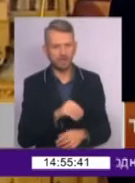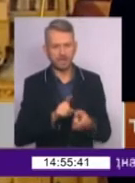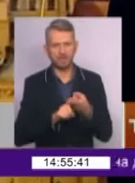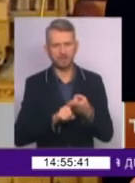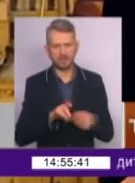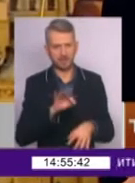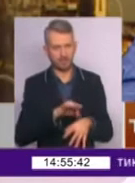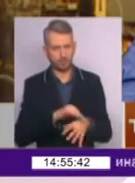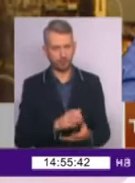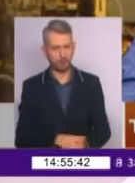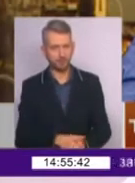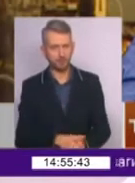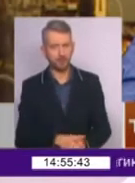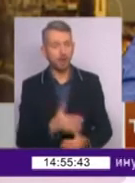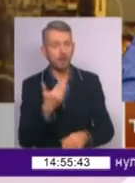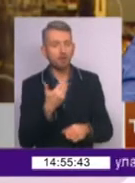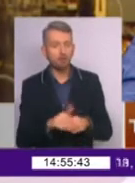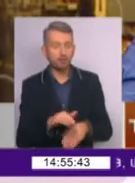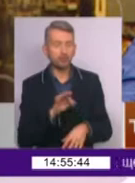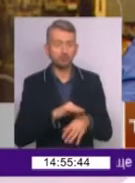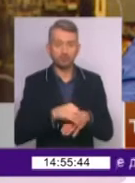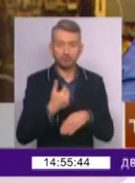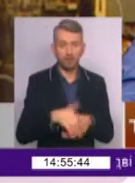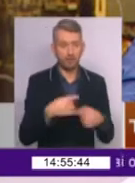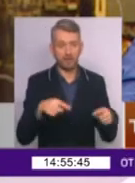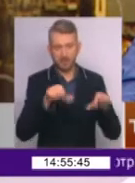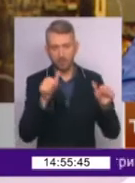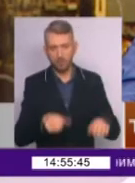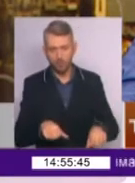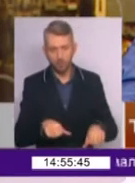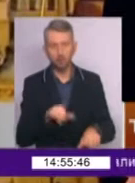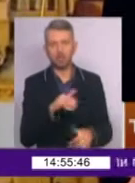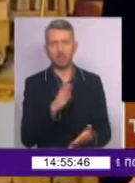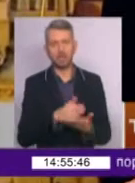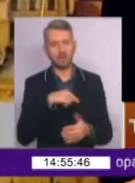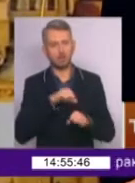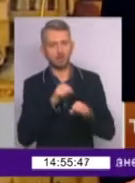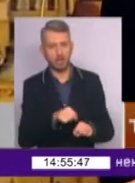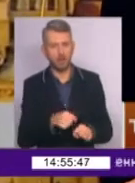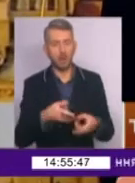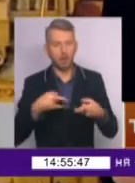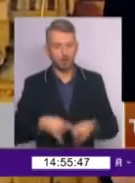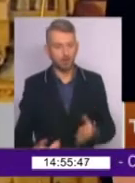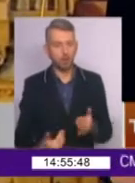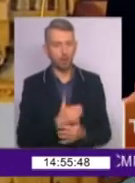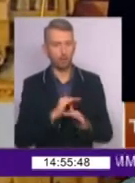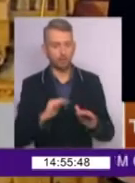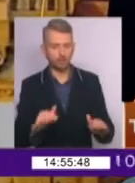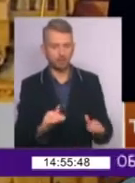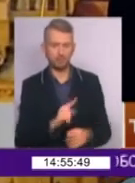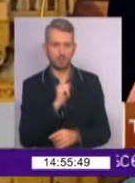інфекційних захворювань. Частина перехворіли в різній формі, сформували імунітет. Народилися нові діти.